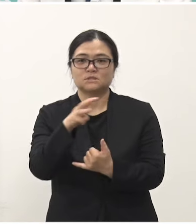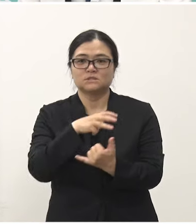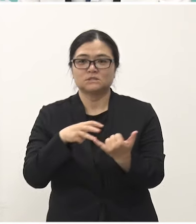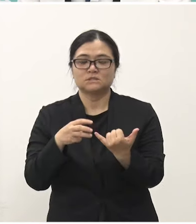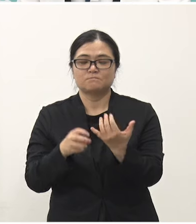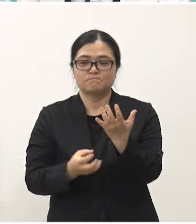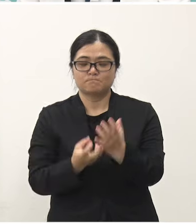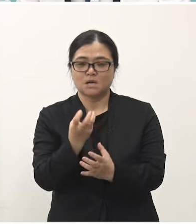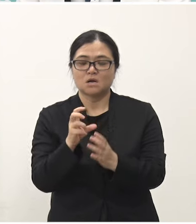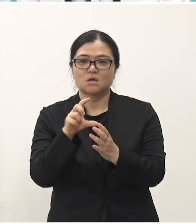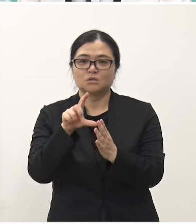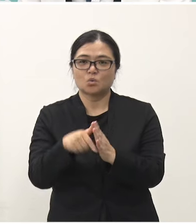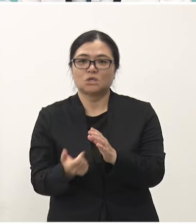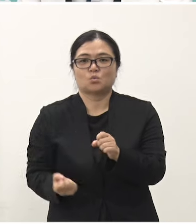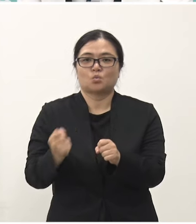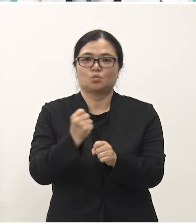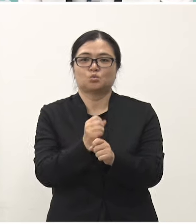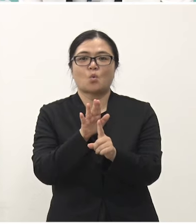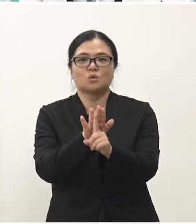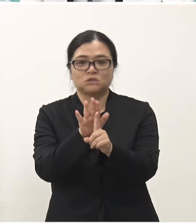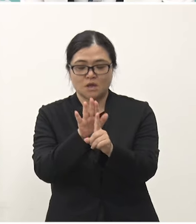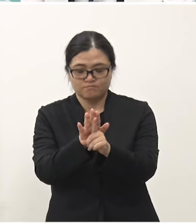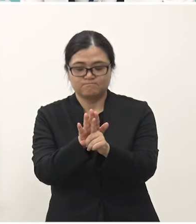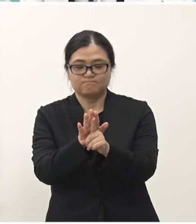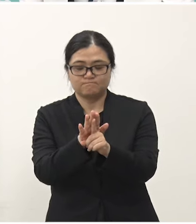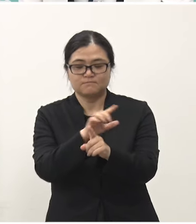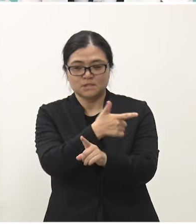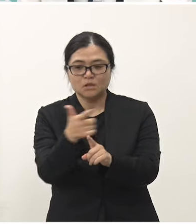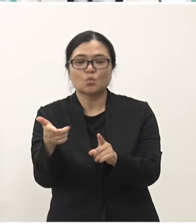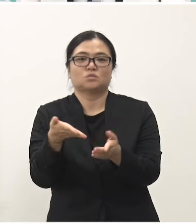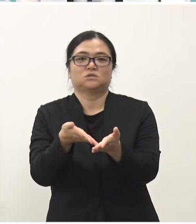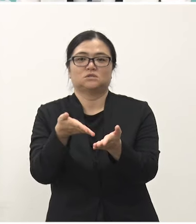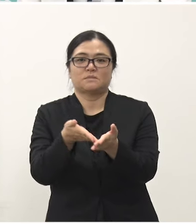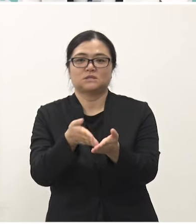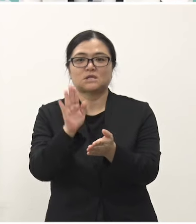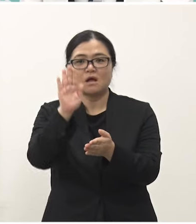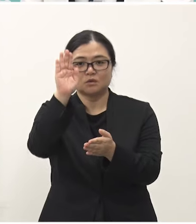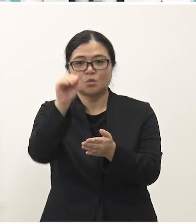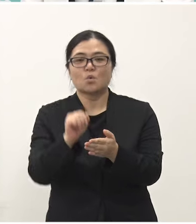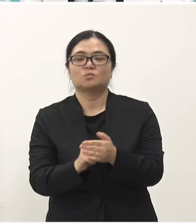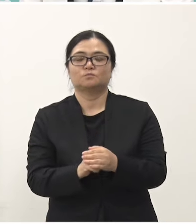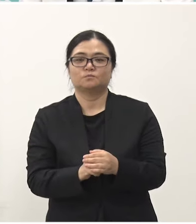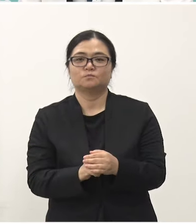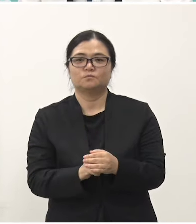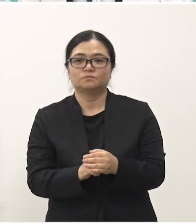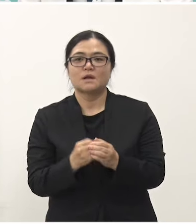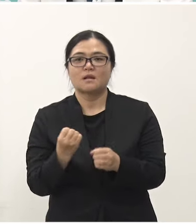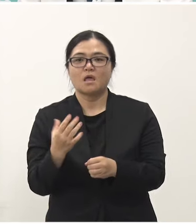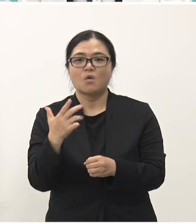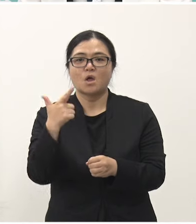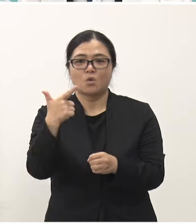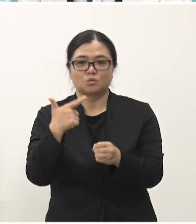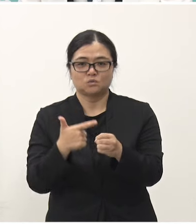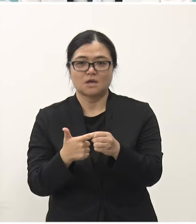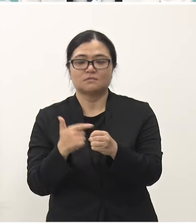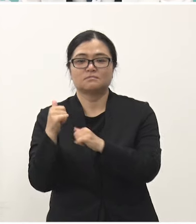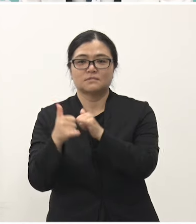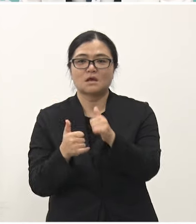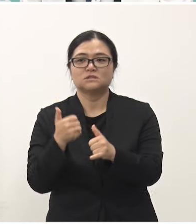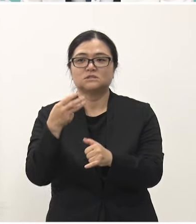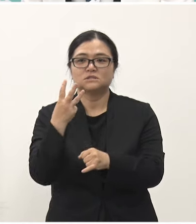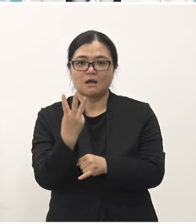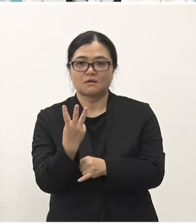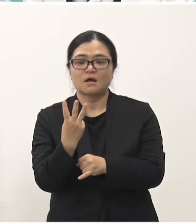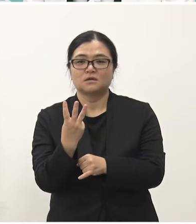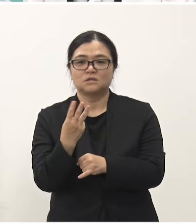見直しを順次ご紹介し最後に9月12日から始まります令和6年第3回港区議